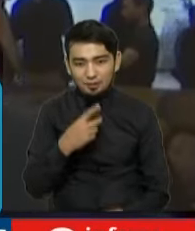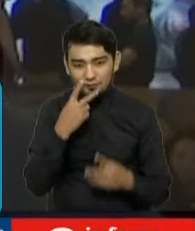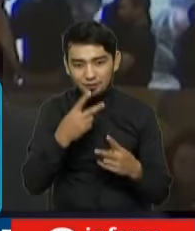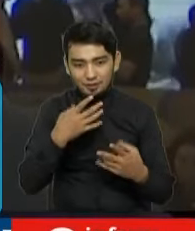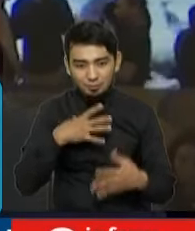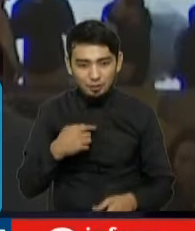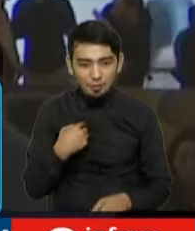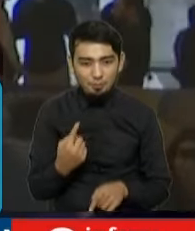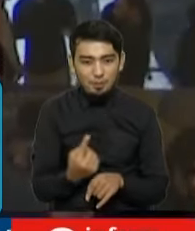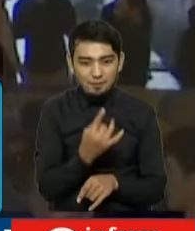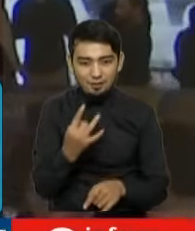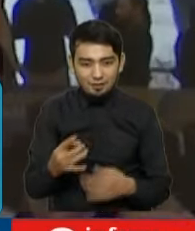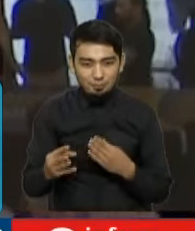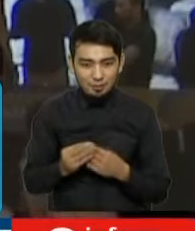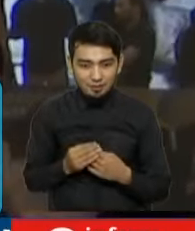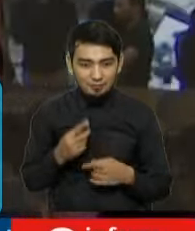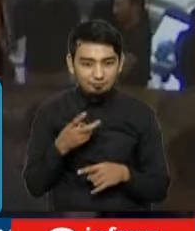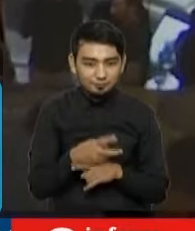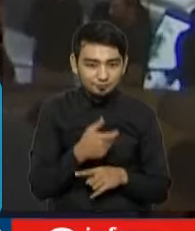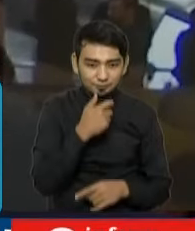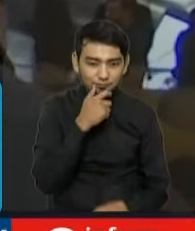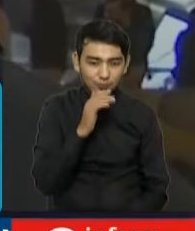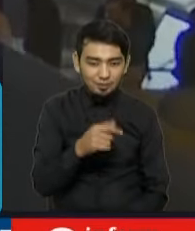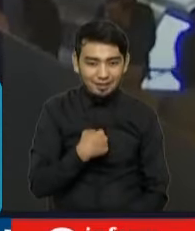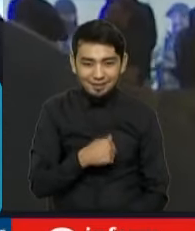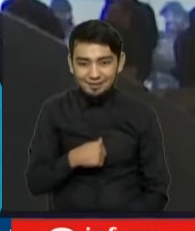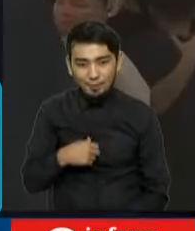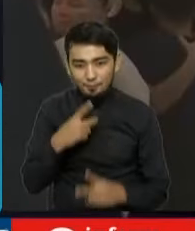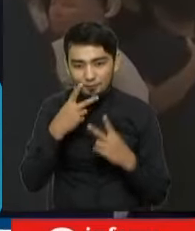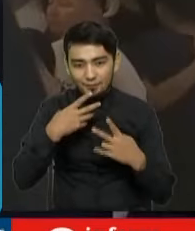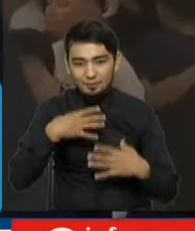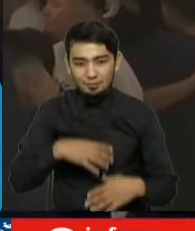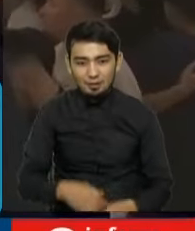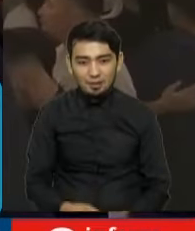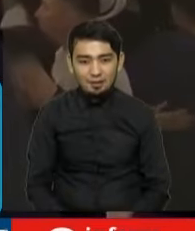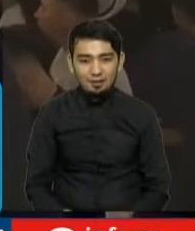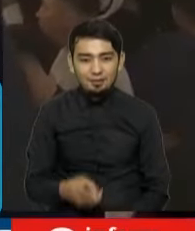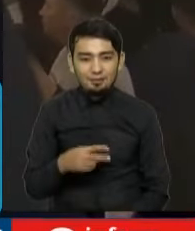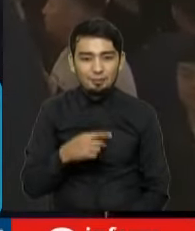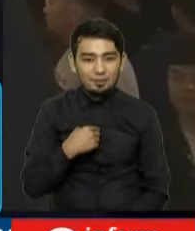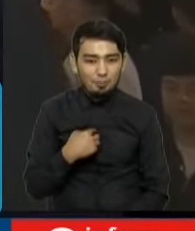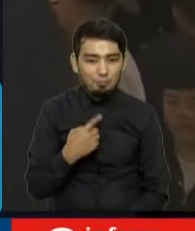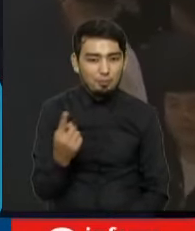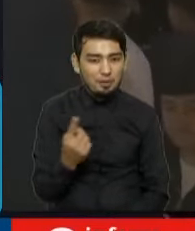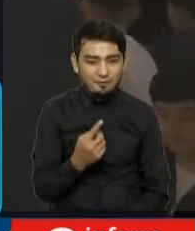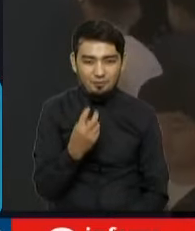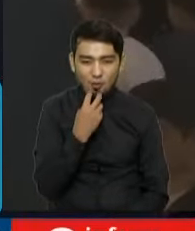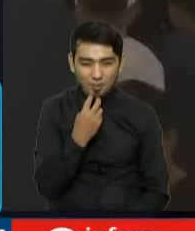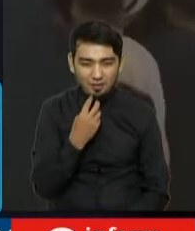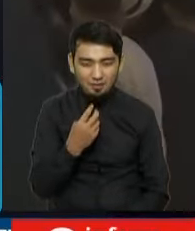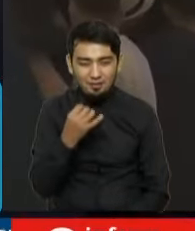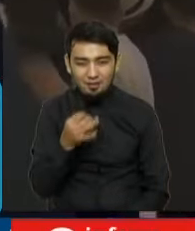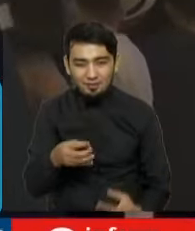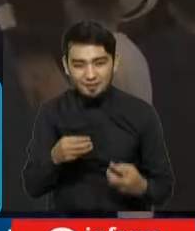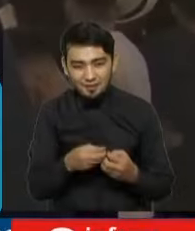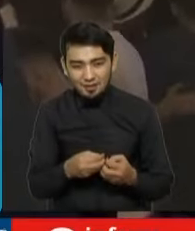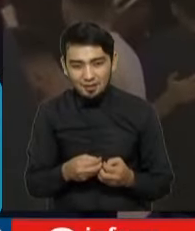Birinci rett görüyorum ki sizlerimin birge. Әлі өзім көрген жоқпын. Мен үшін енді бірінші комедия ғой, былайша айтқанда. Оған дейін